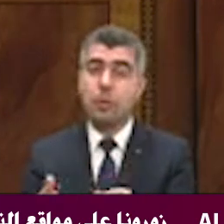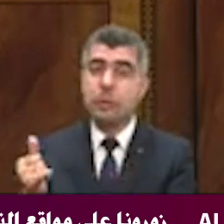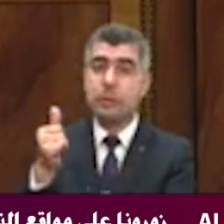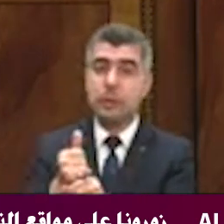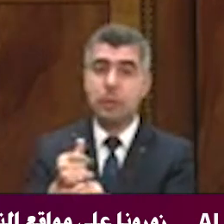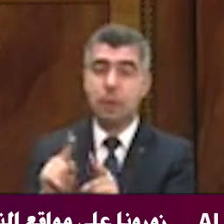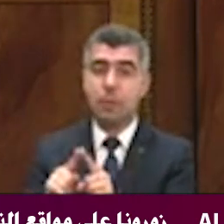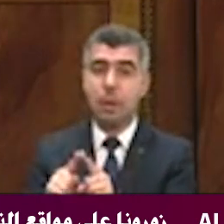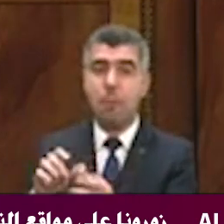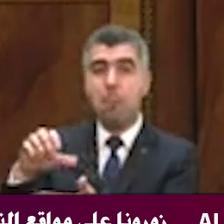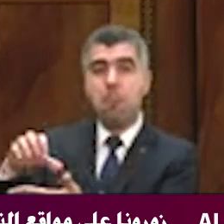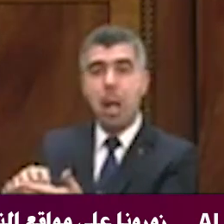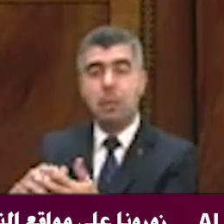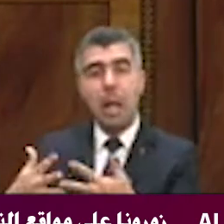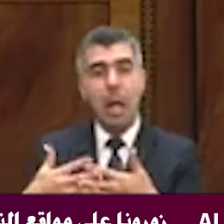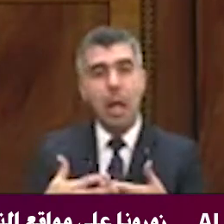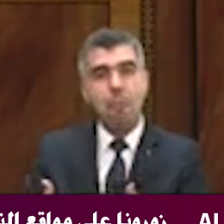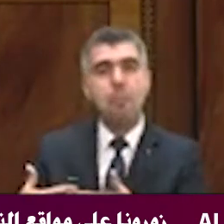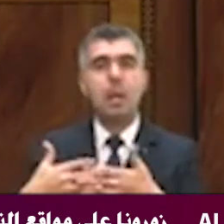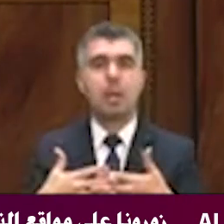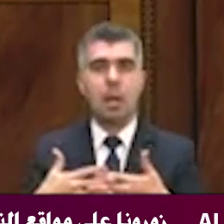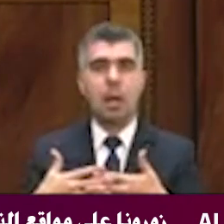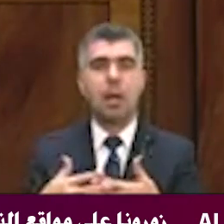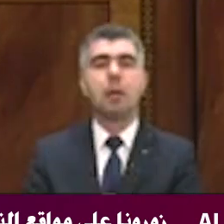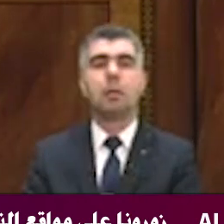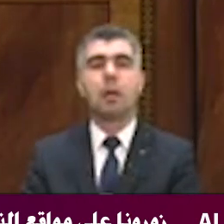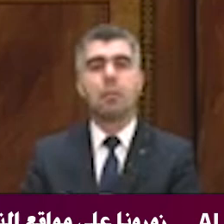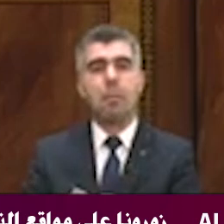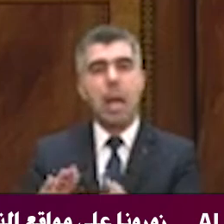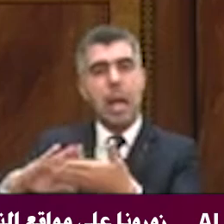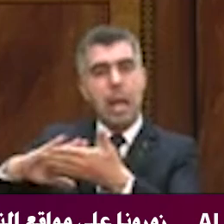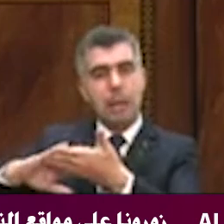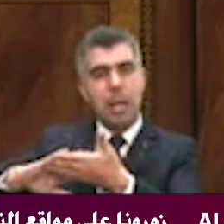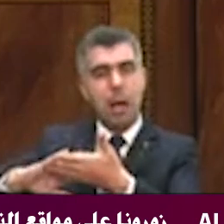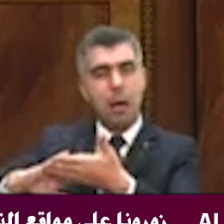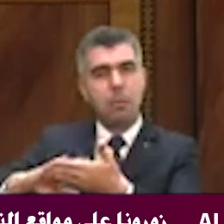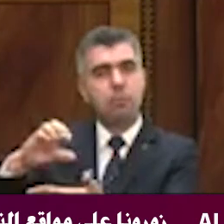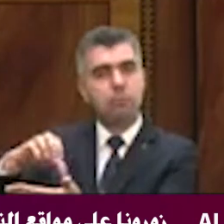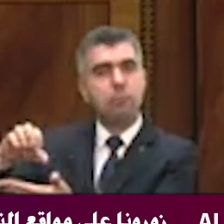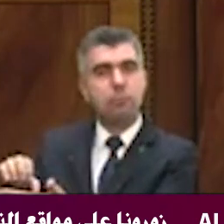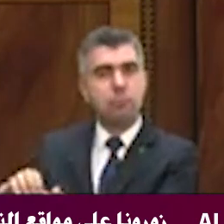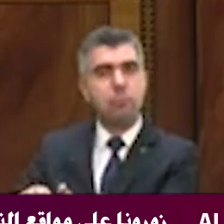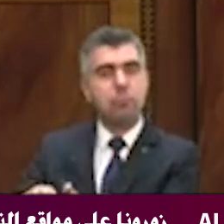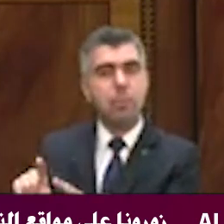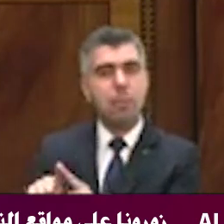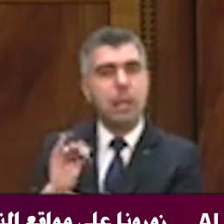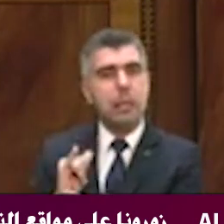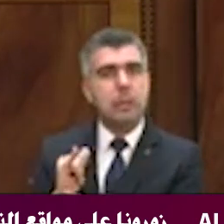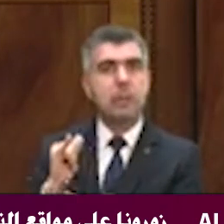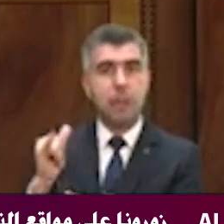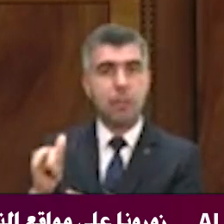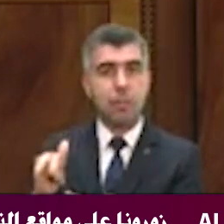الدول الولايات المتحدة وبعض الدول من آسيا، وباقي الدول ستبقى تحت الحماية. إذن